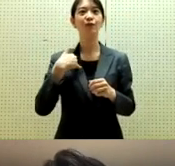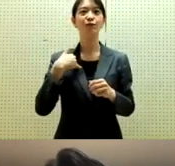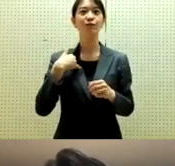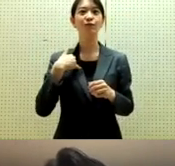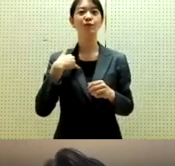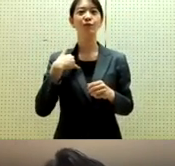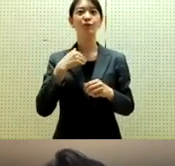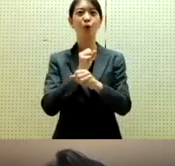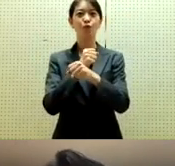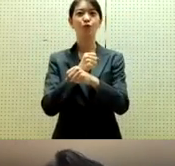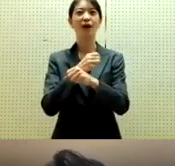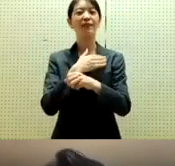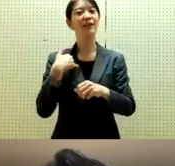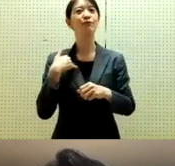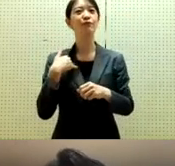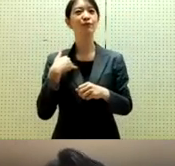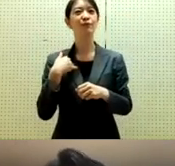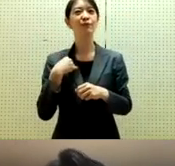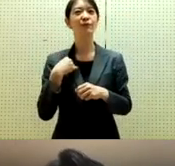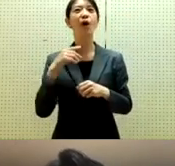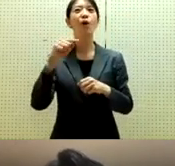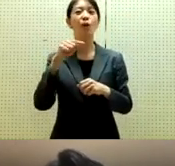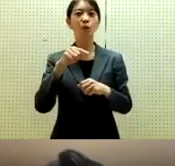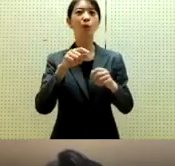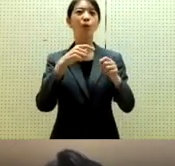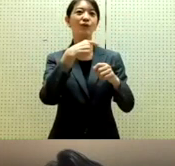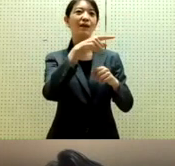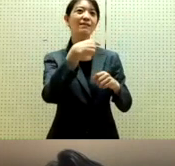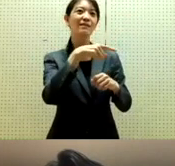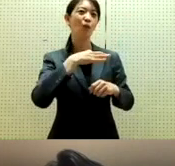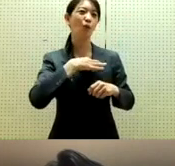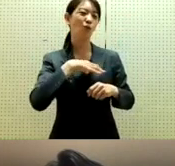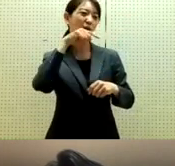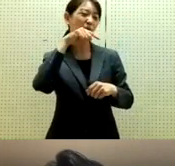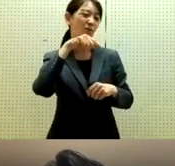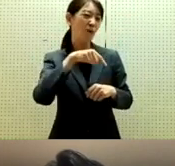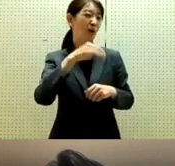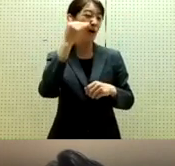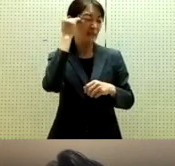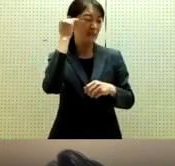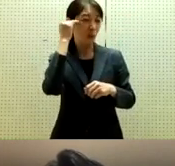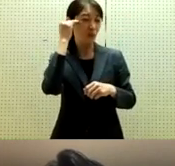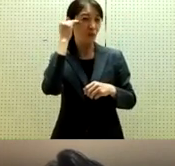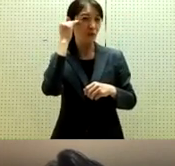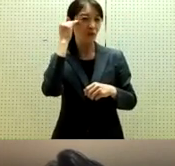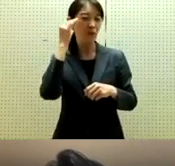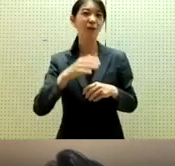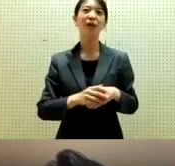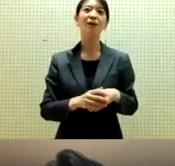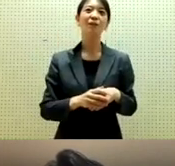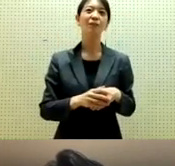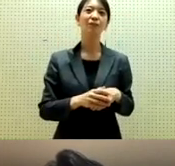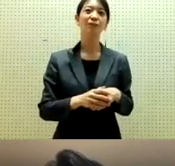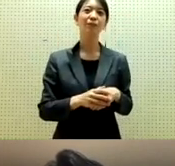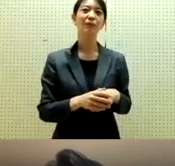ども実はこれって根深くてそれぞれですね見えてるのは氷山の一角で実はそれ